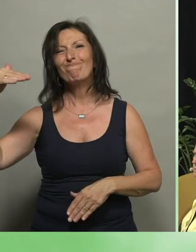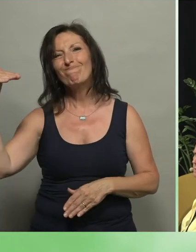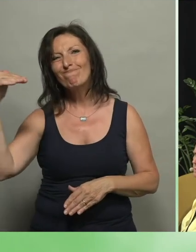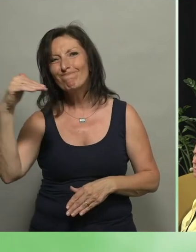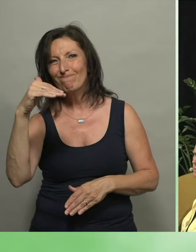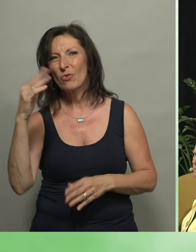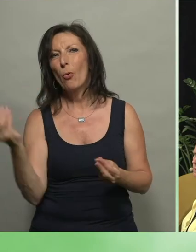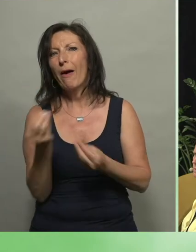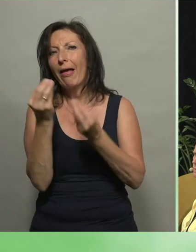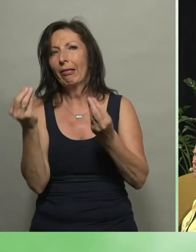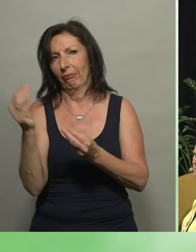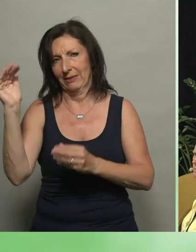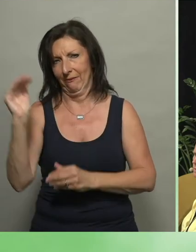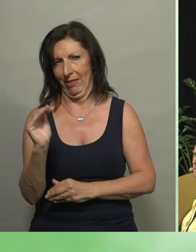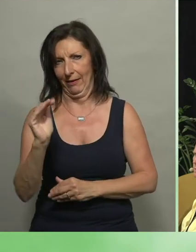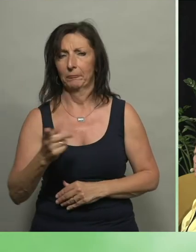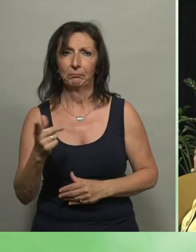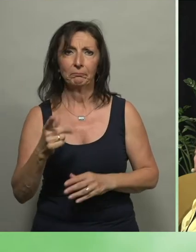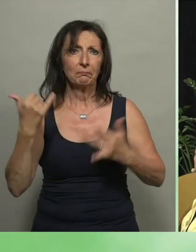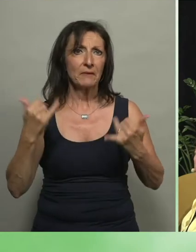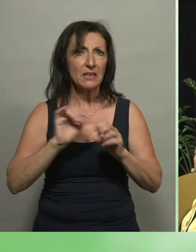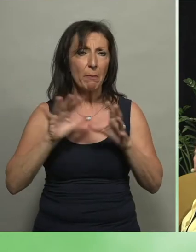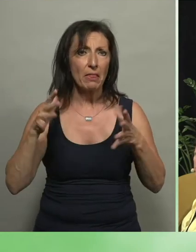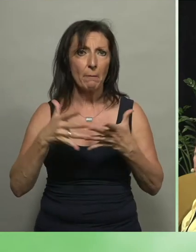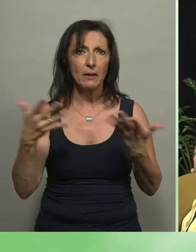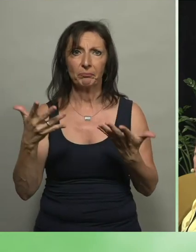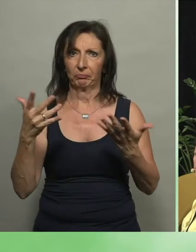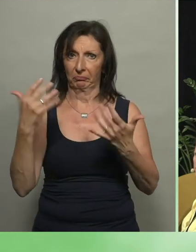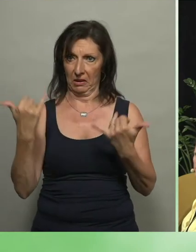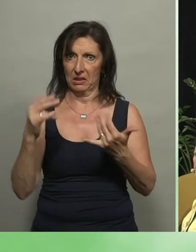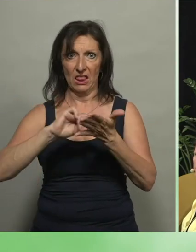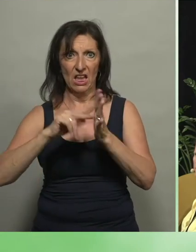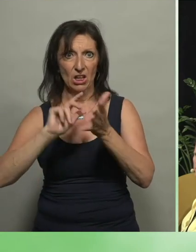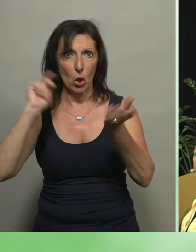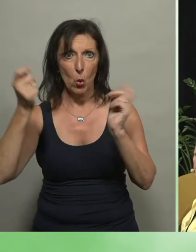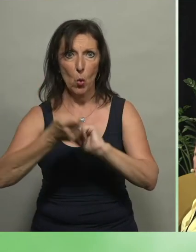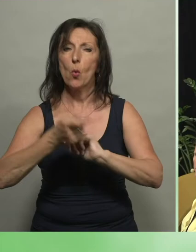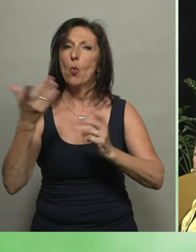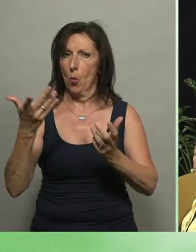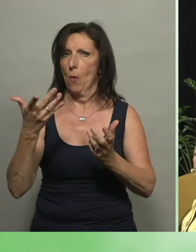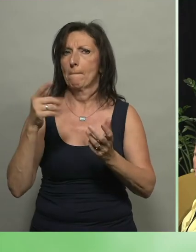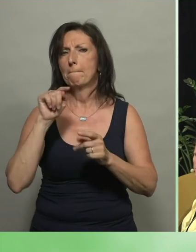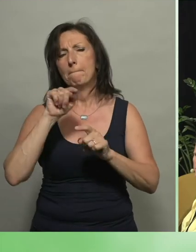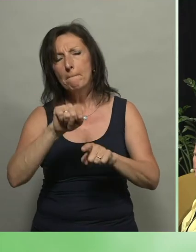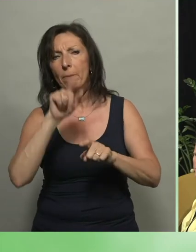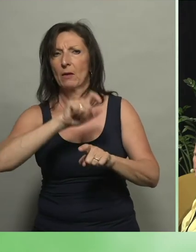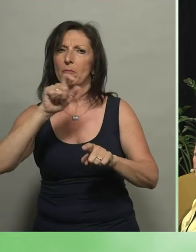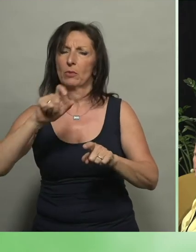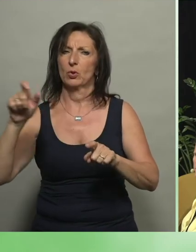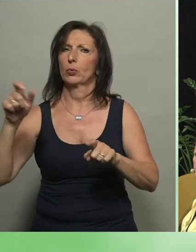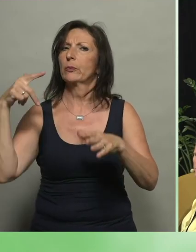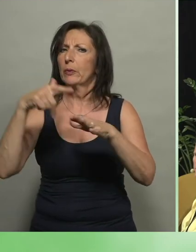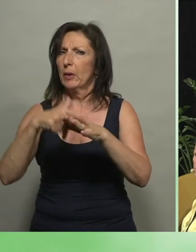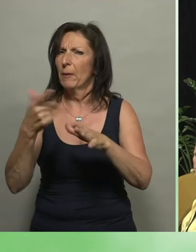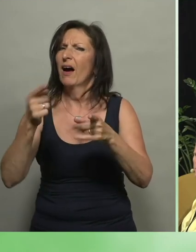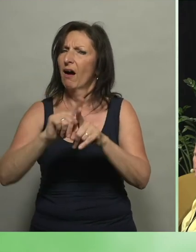uns gerade, was diese Gruppen betrifft, zwar auch vor zentrale Herausforderungen stellen, aber aus meiner